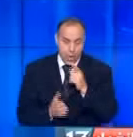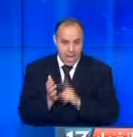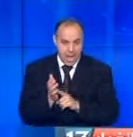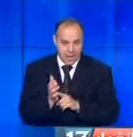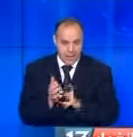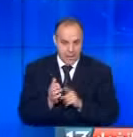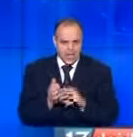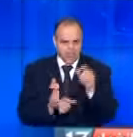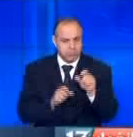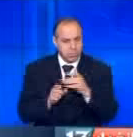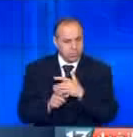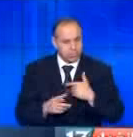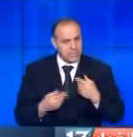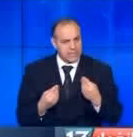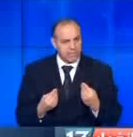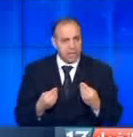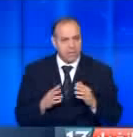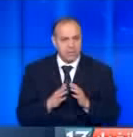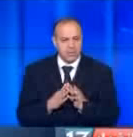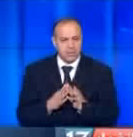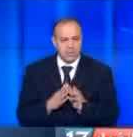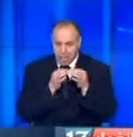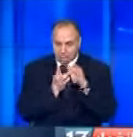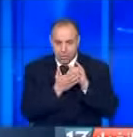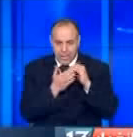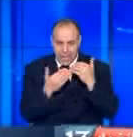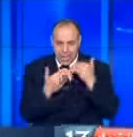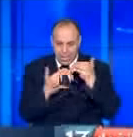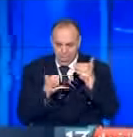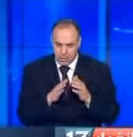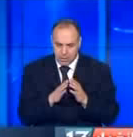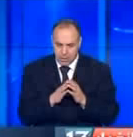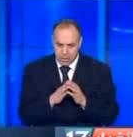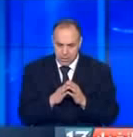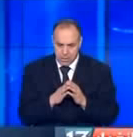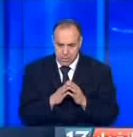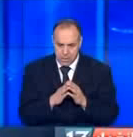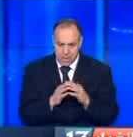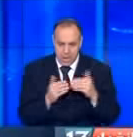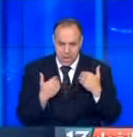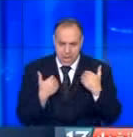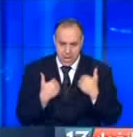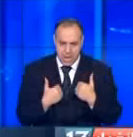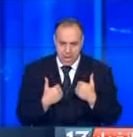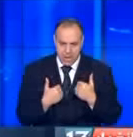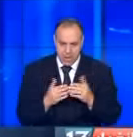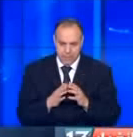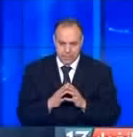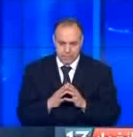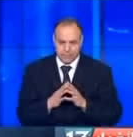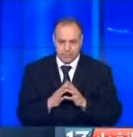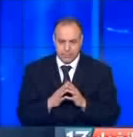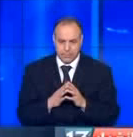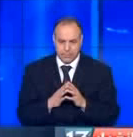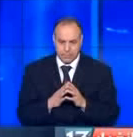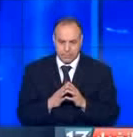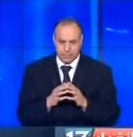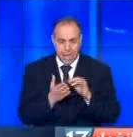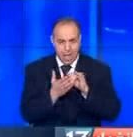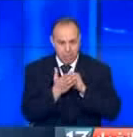وقتية إلى أن يتم معناتها حسم الخلاف. وبعد ما حسم الخلاف توا معناتها مدة 4 ساعة نكملوا